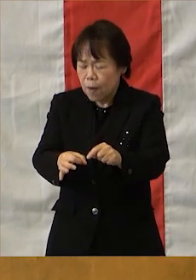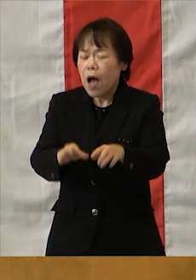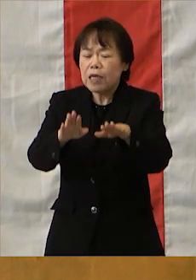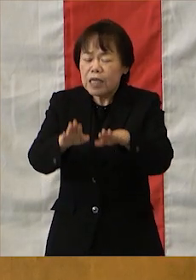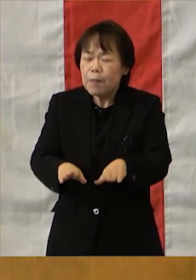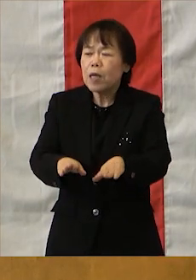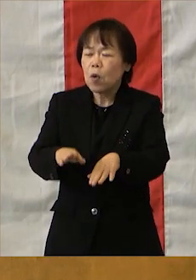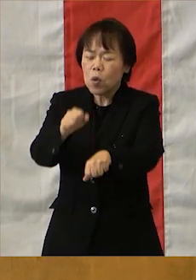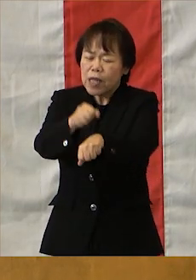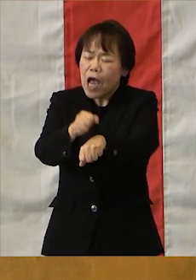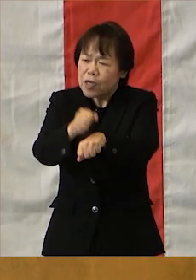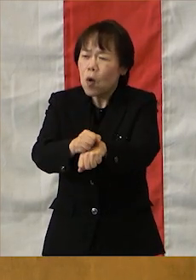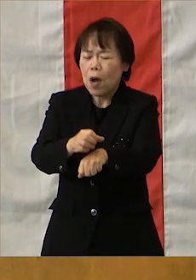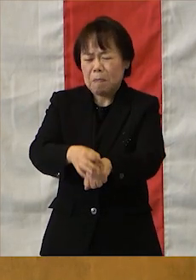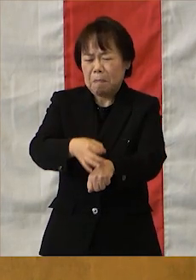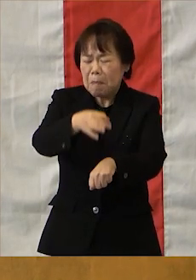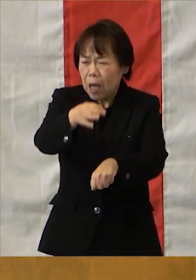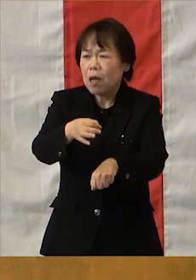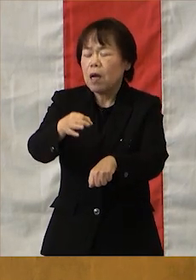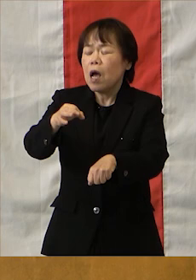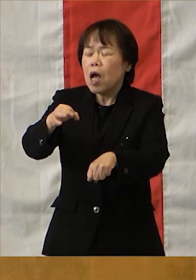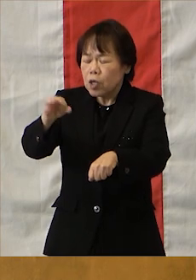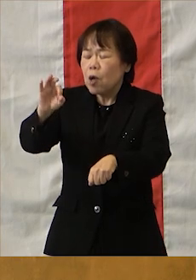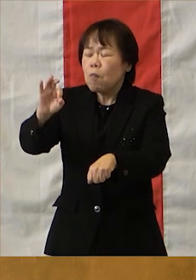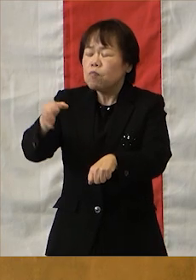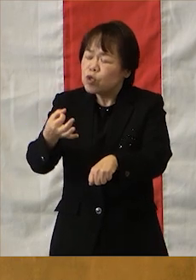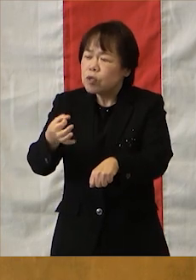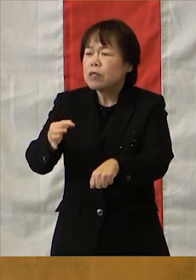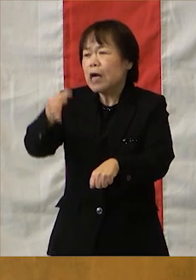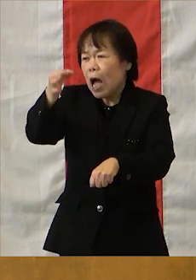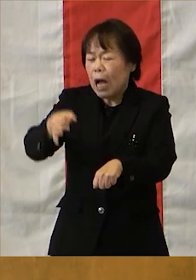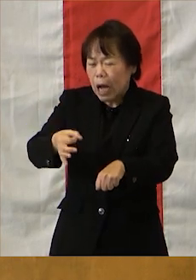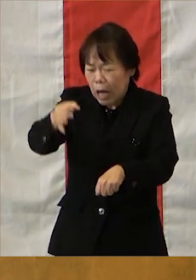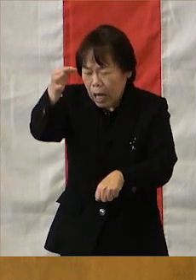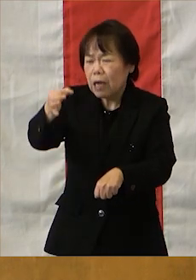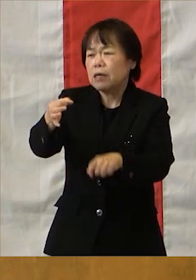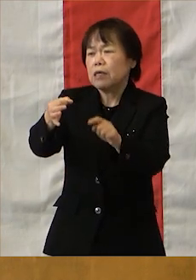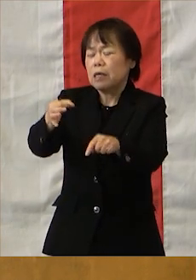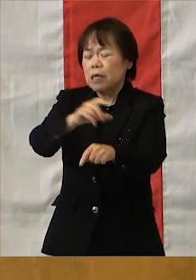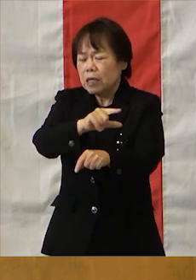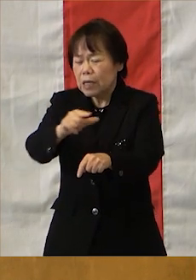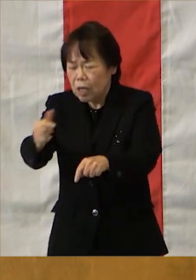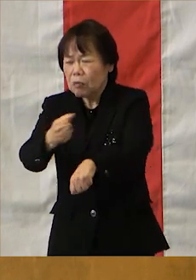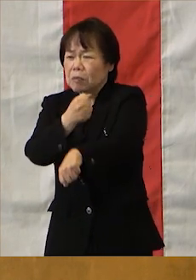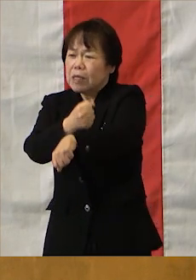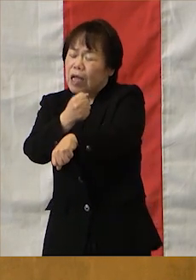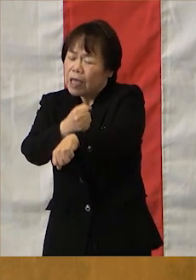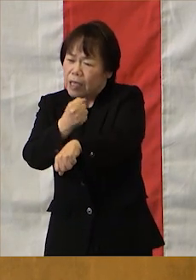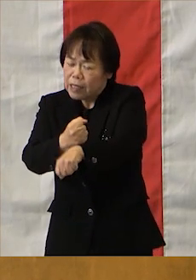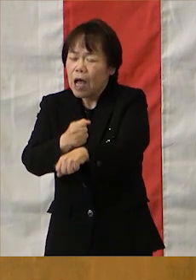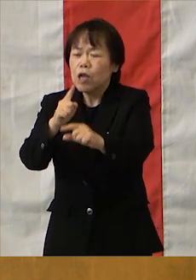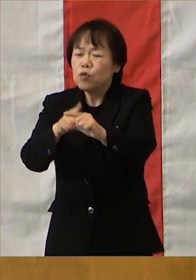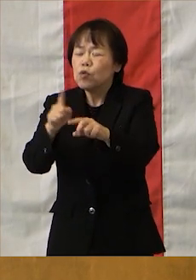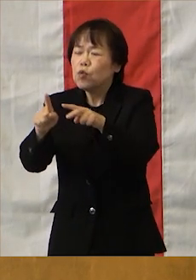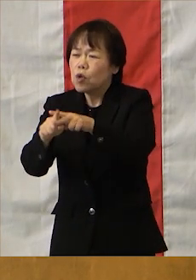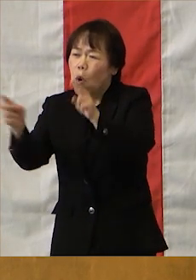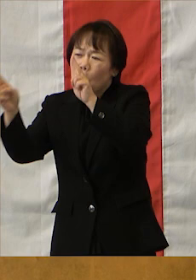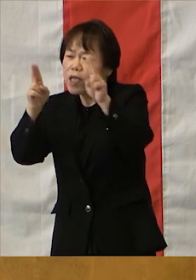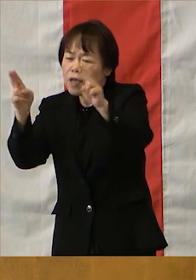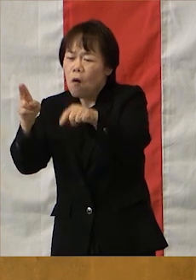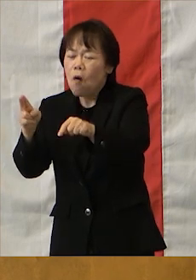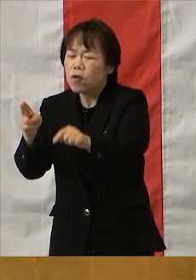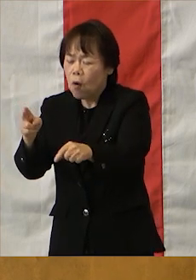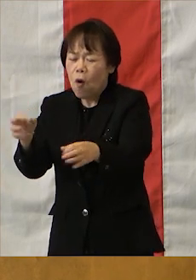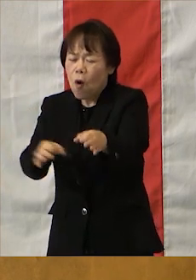原材料価格と消費者物価の高等を招き価格転嫁がままならない中小祭企業